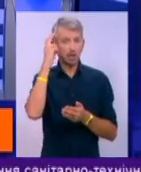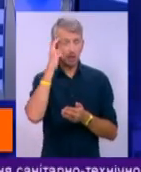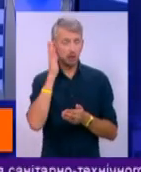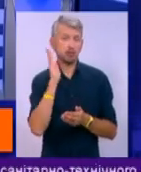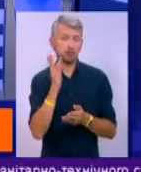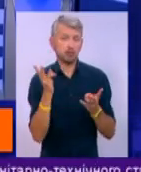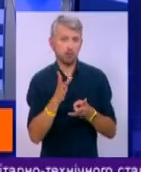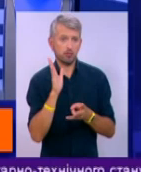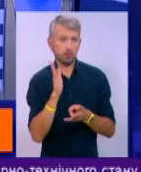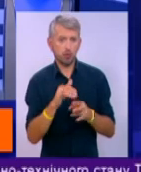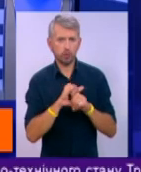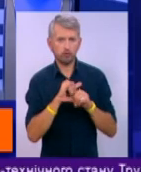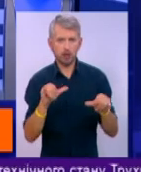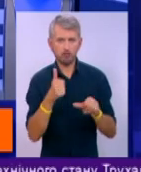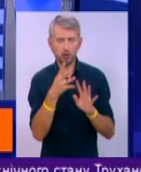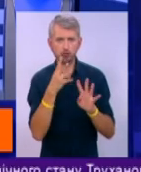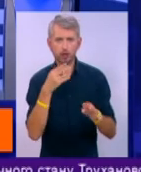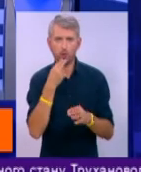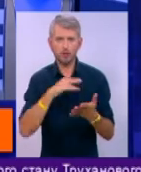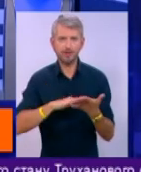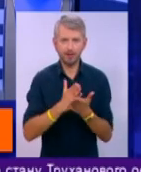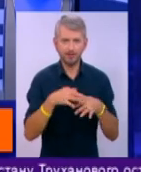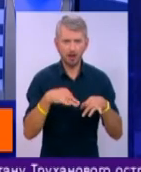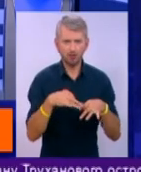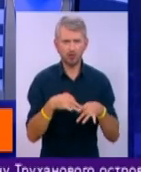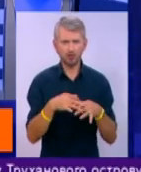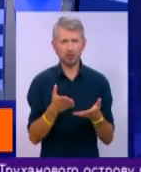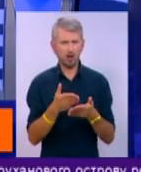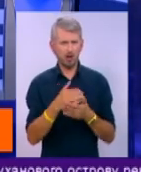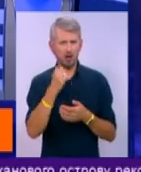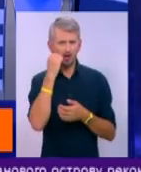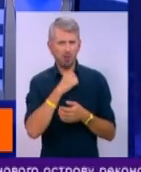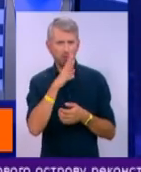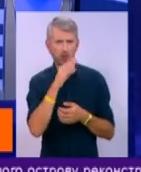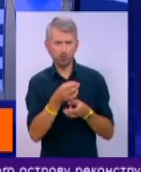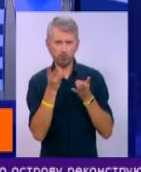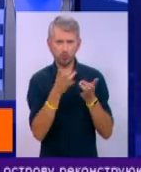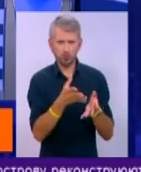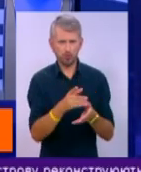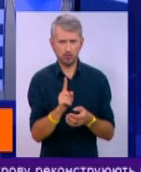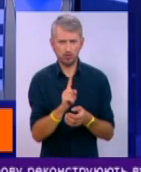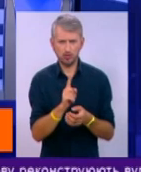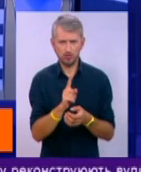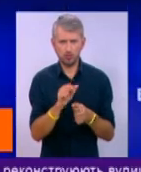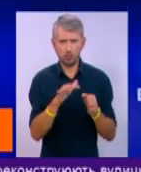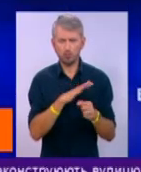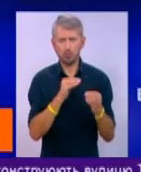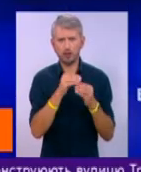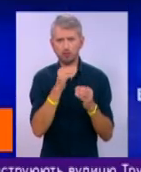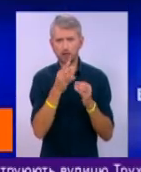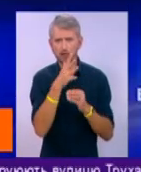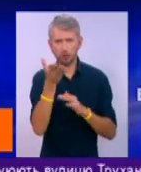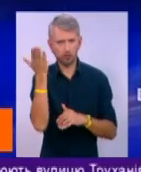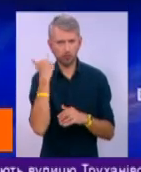доцільно розвивати, в першу чергу, якість свого транспорту, позбавитися цих жахливих маршруток, що можна було насправді зробити 10 років тому, може і